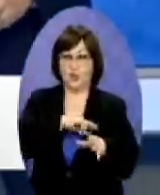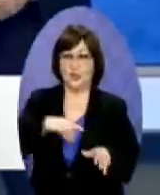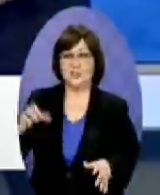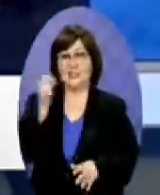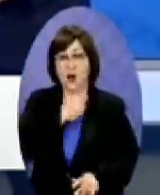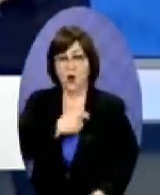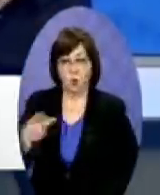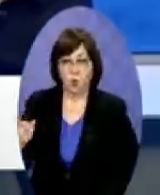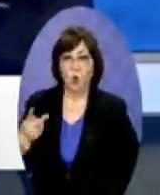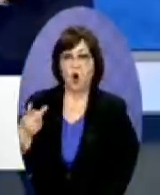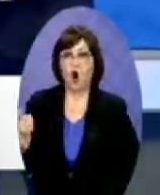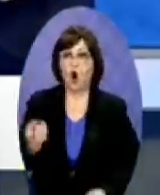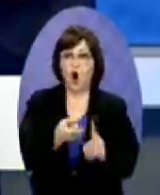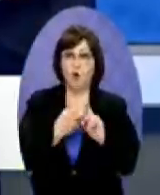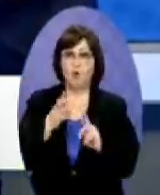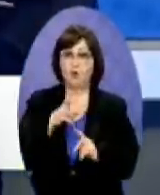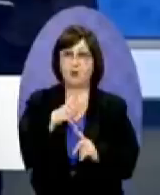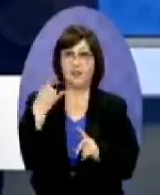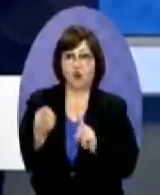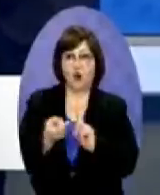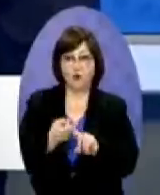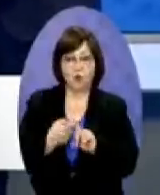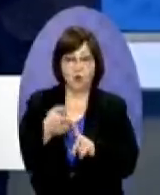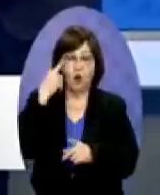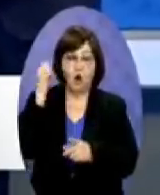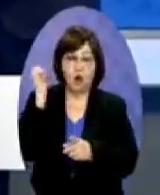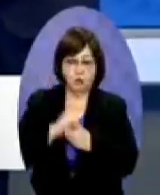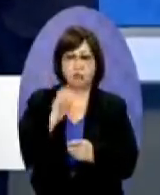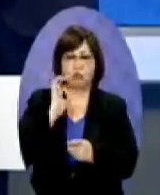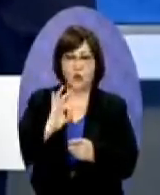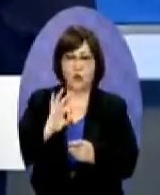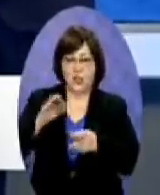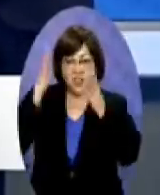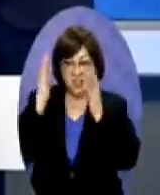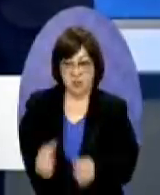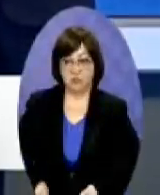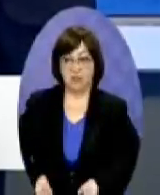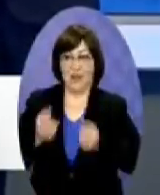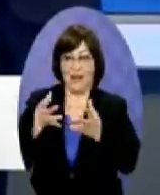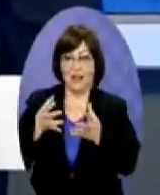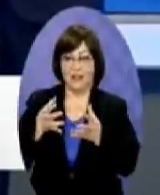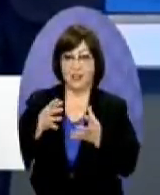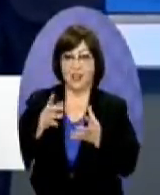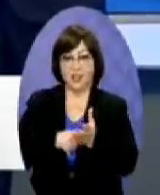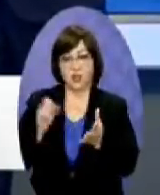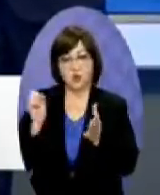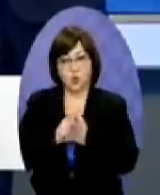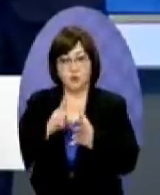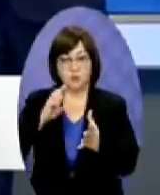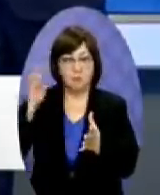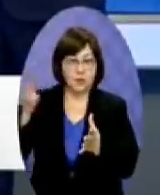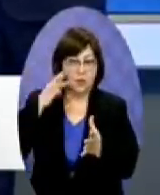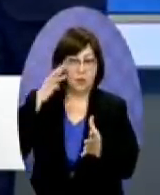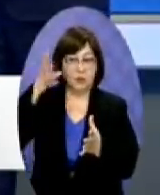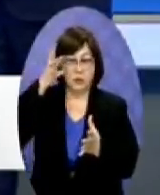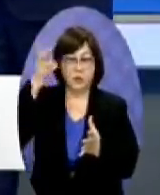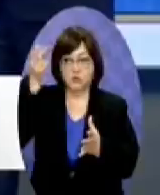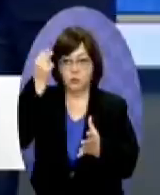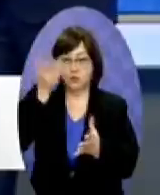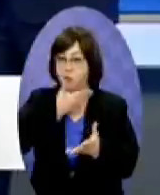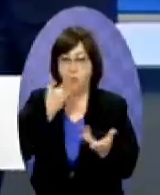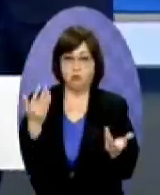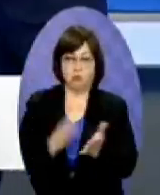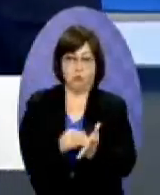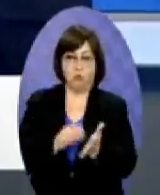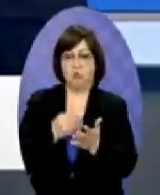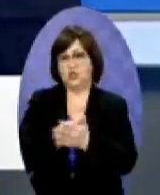талаар тодорхой ойлголт мэдээлэл байгаа ч гэсэн яг шийдвэр гаргалтад шаардлагатай ийм мэдлэг мэдээлэл дотмог байгаа нь ажиглагдсан байна. За дэлгэцэнд харагдж байгаа энэ